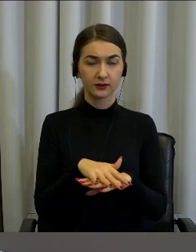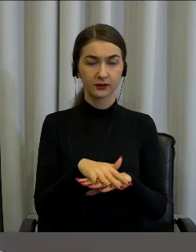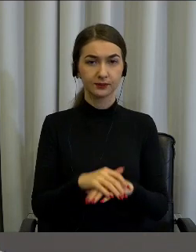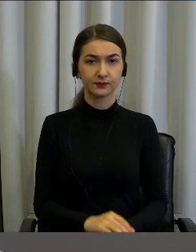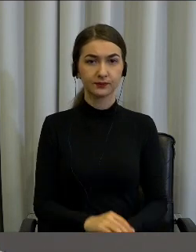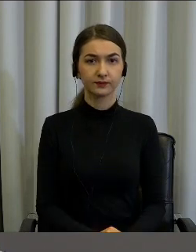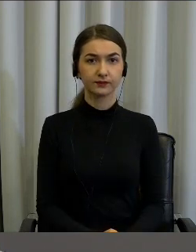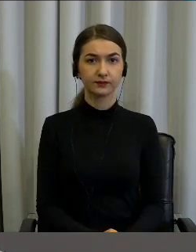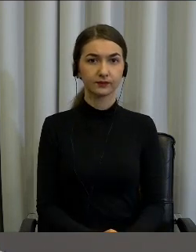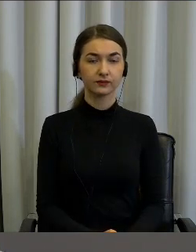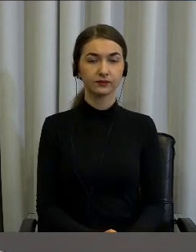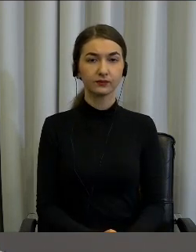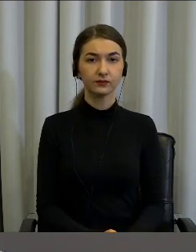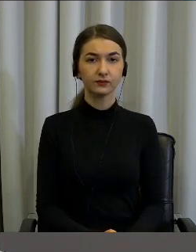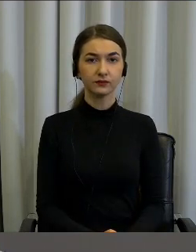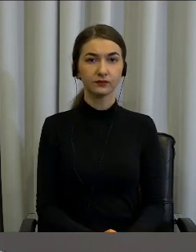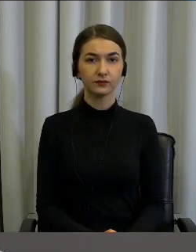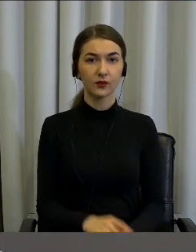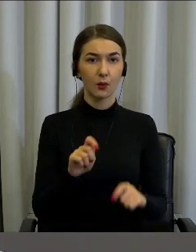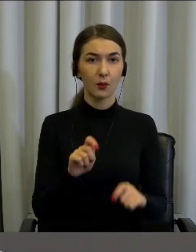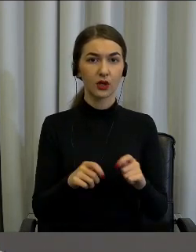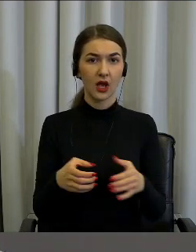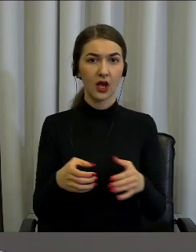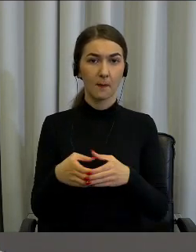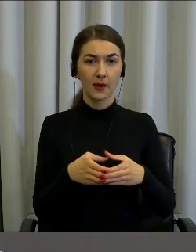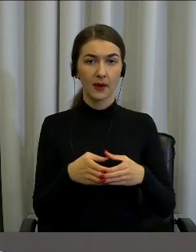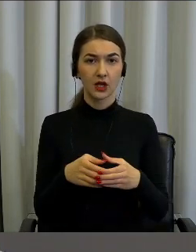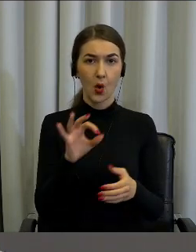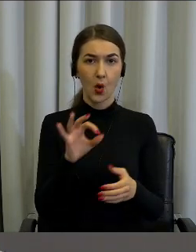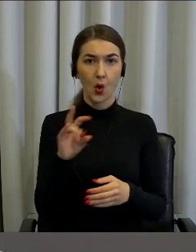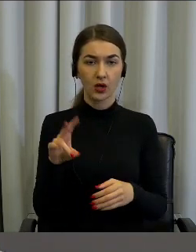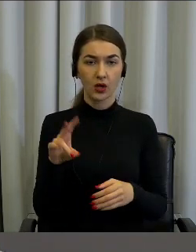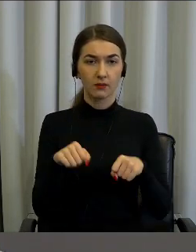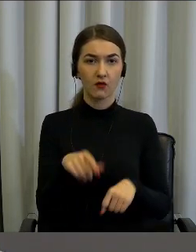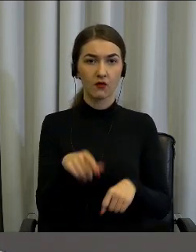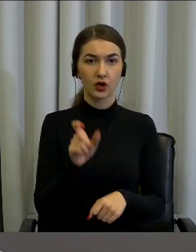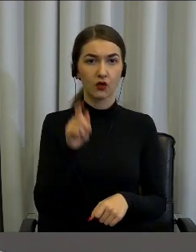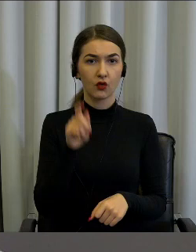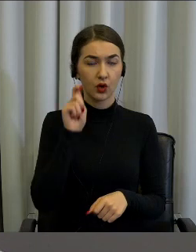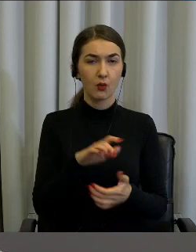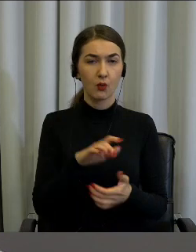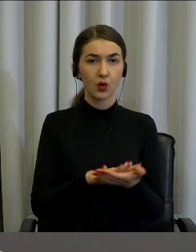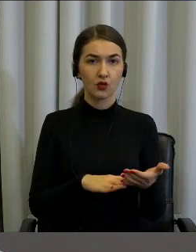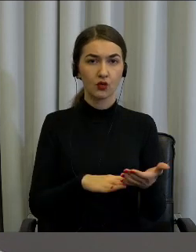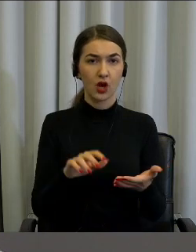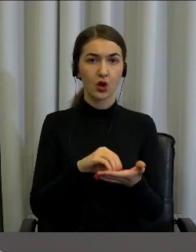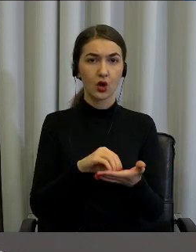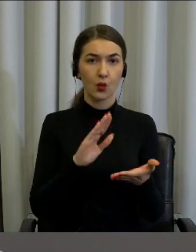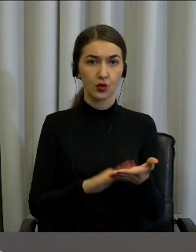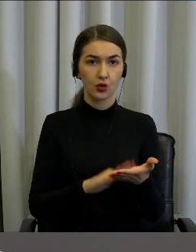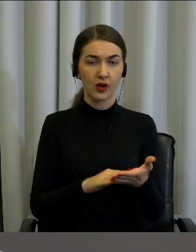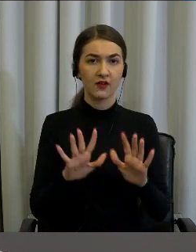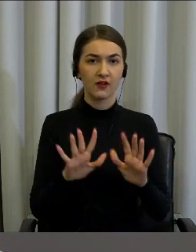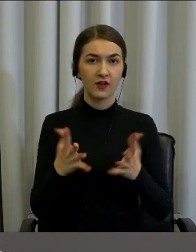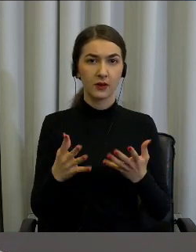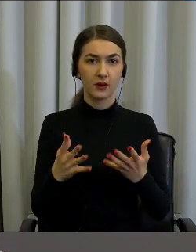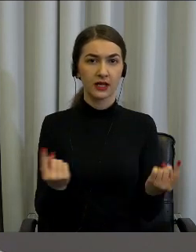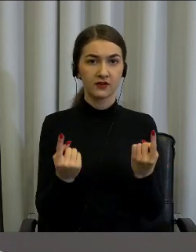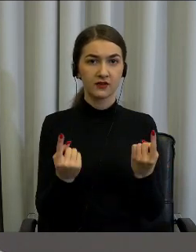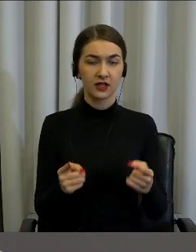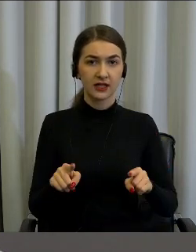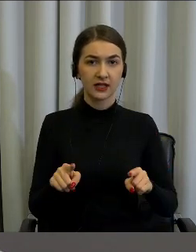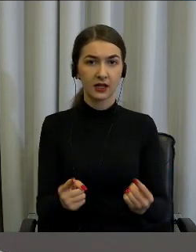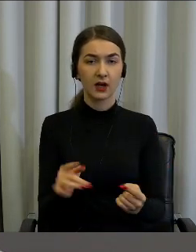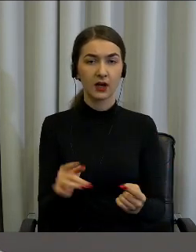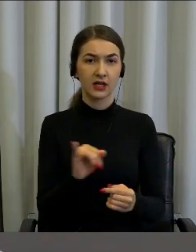громад моніторингова місія огон з прав людини в Україні продовжує документувати випадки свильних затримань